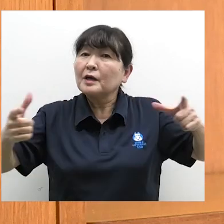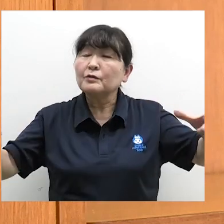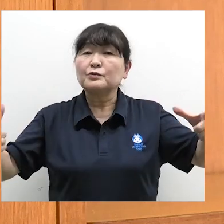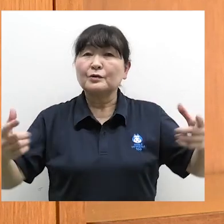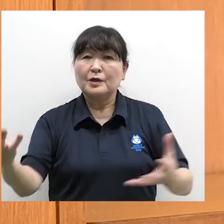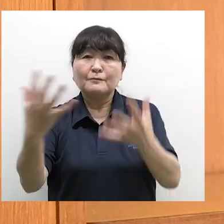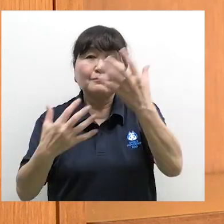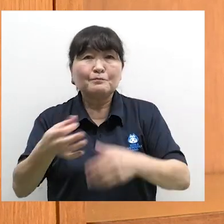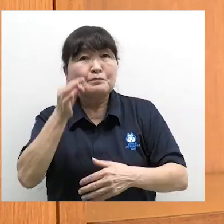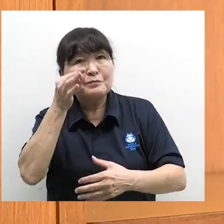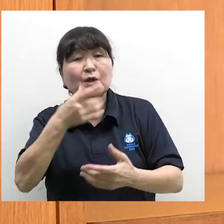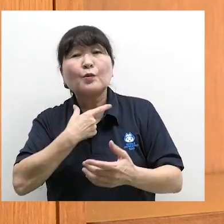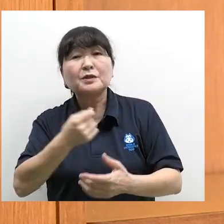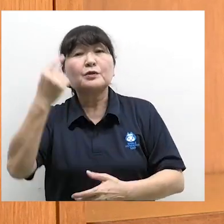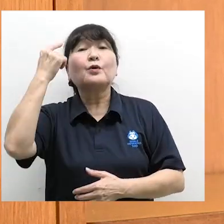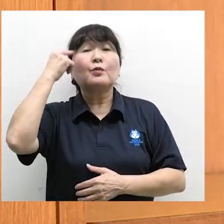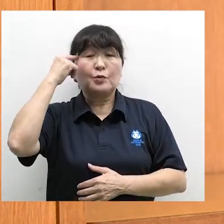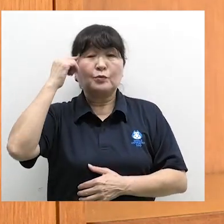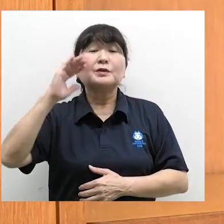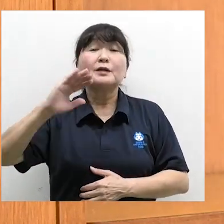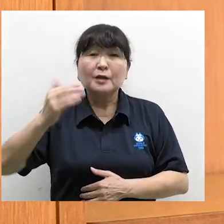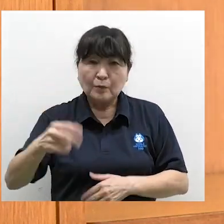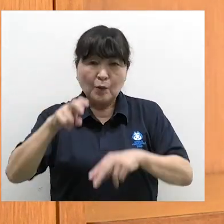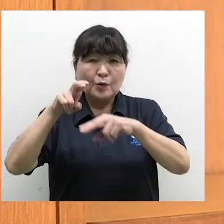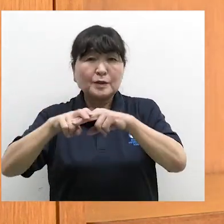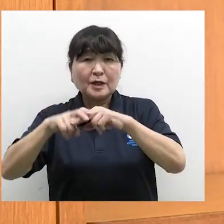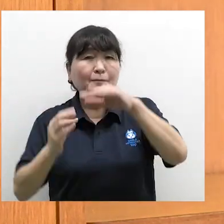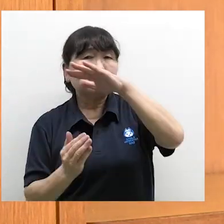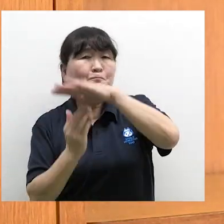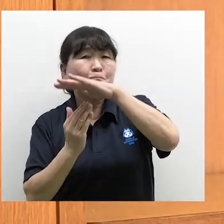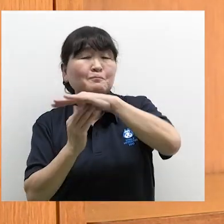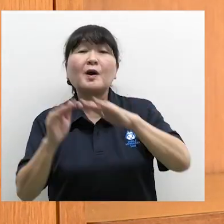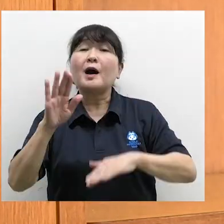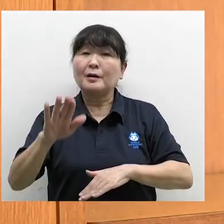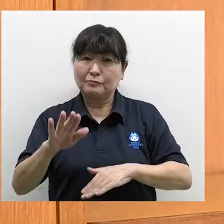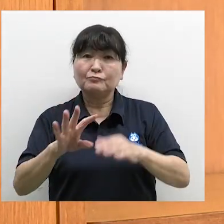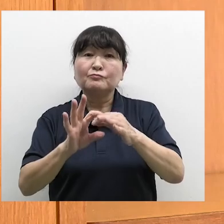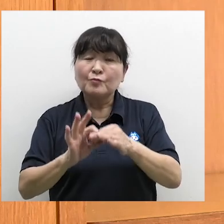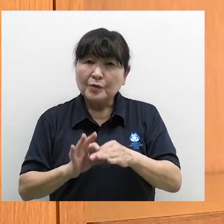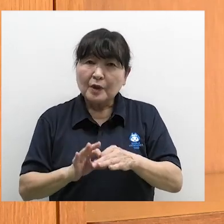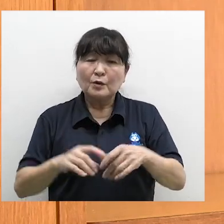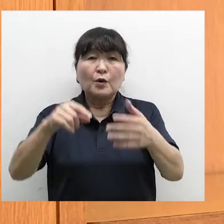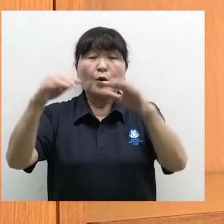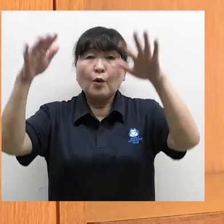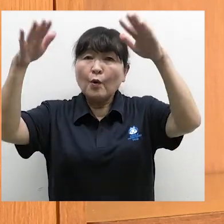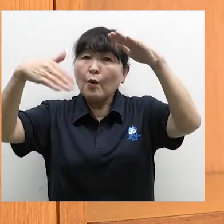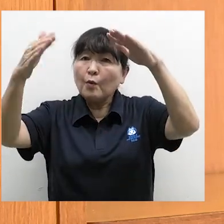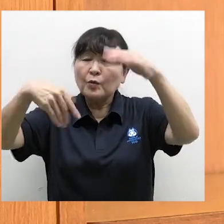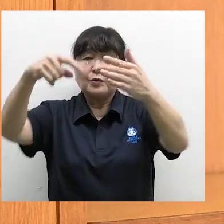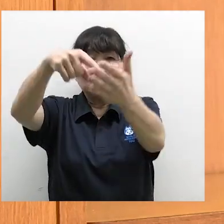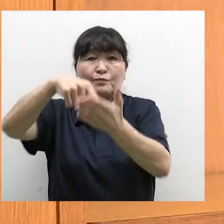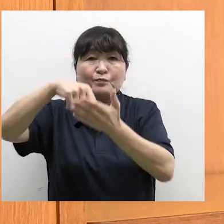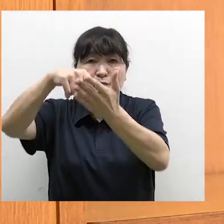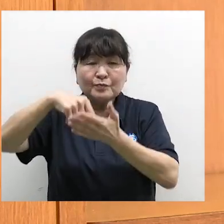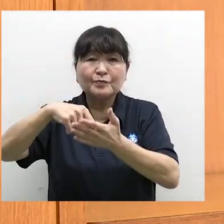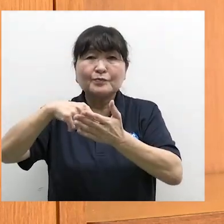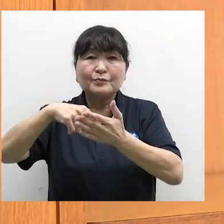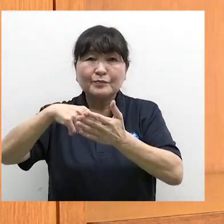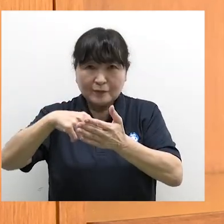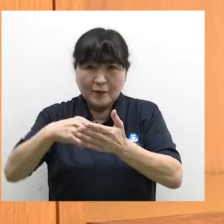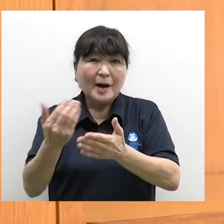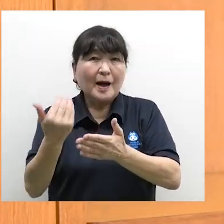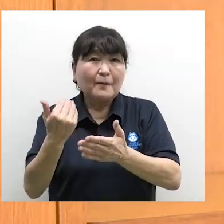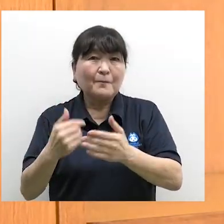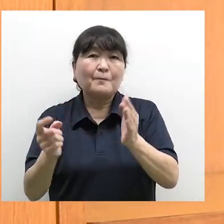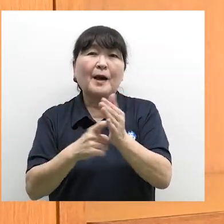と思うんですが、どうしても席に限りがございます。この応募期間内に漏れなく応募をしていただきますようにお願いい